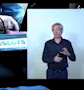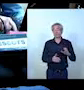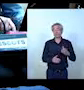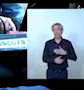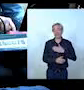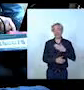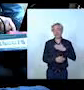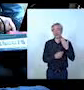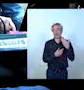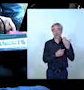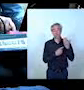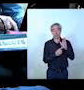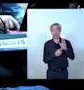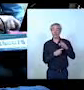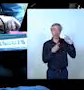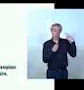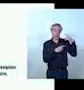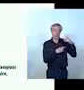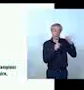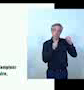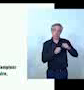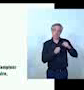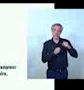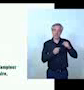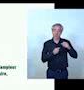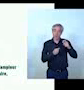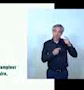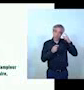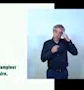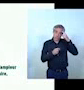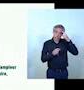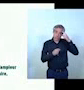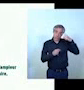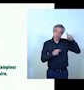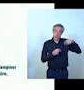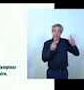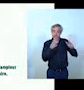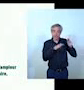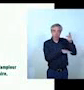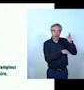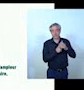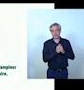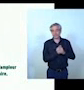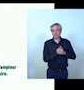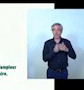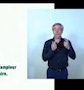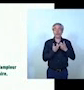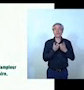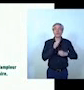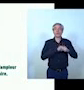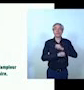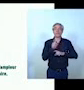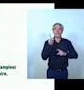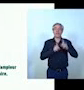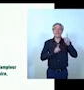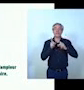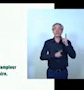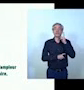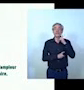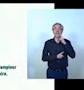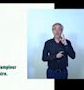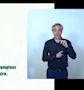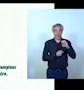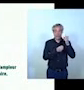montrer que le tourisme peut être durable. Madame Bloch et ses équipes oeuvrent ensemble pour que la fête du vin ait lieu dans un